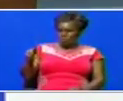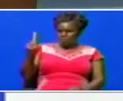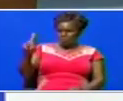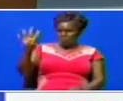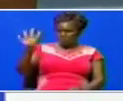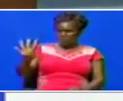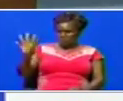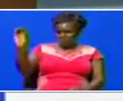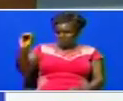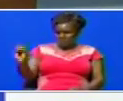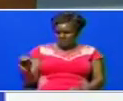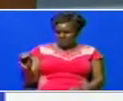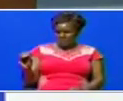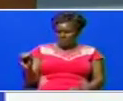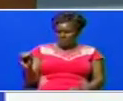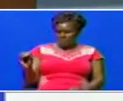0.14%.